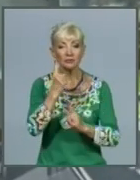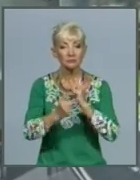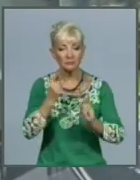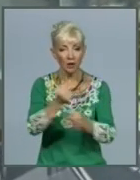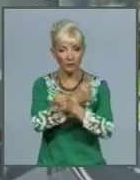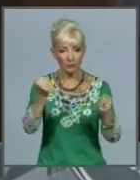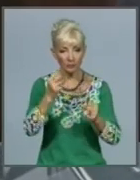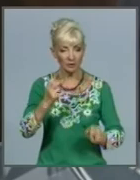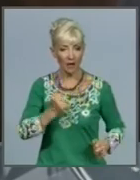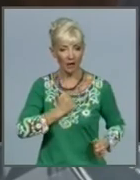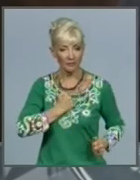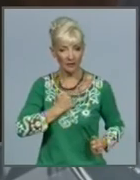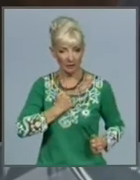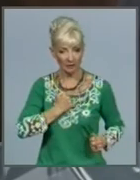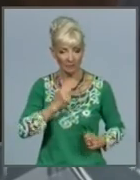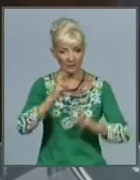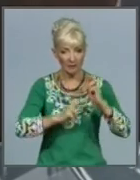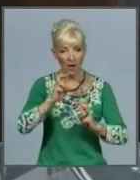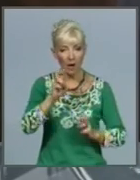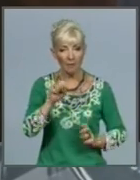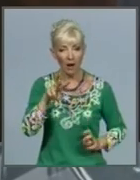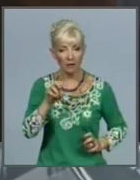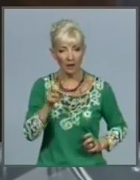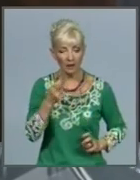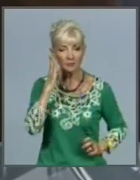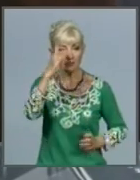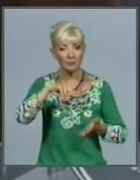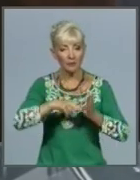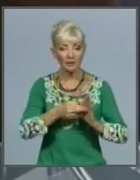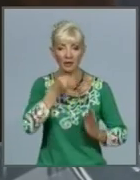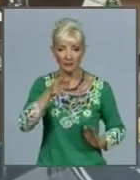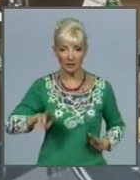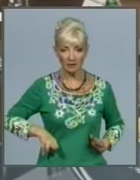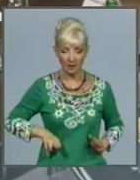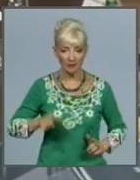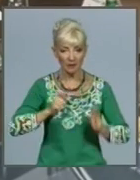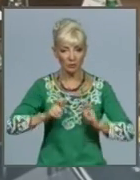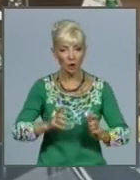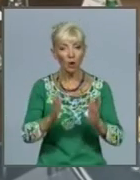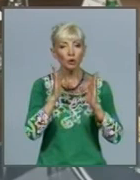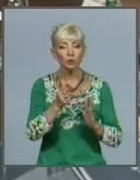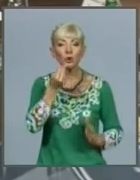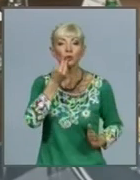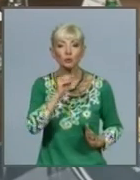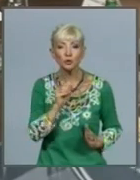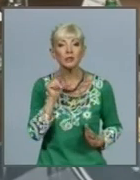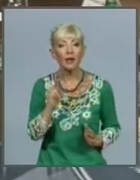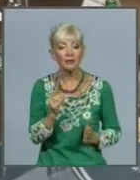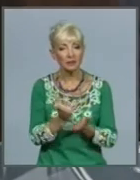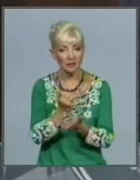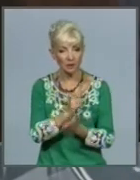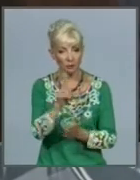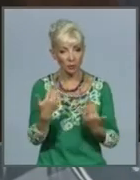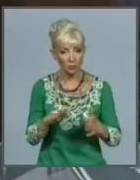в Балаклії. У перспективних планах, наголошує директор інституту, лише вдосконалення тих досягнень, що вже є, і розробка